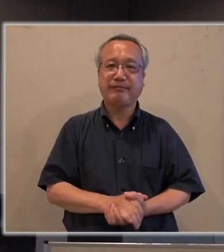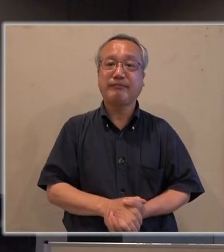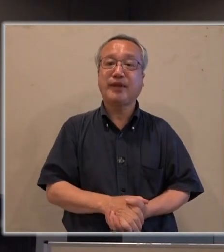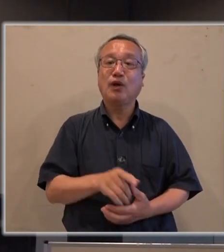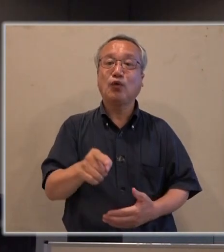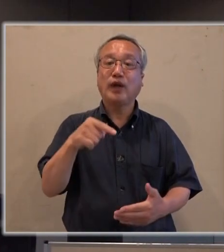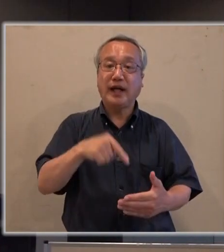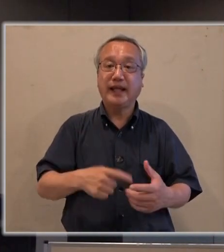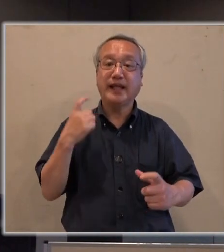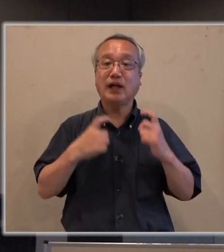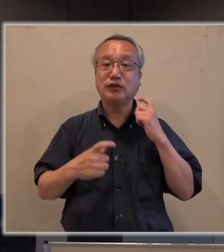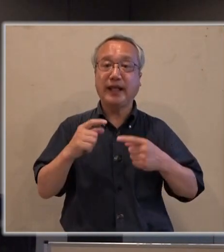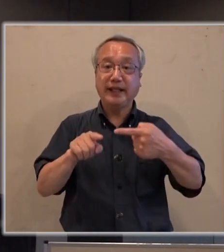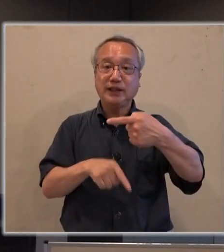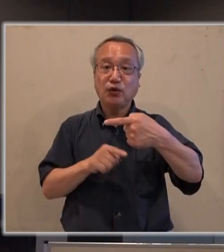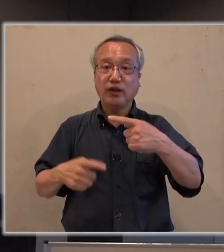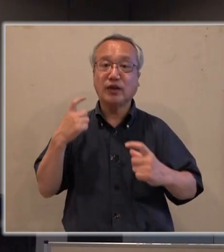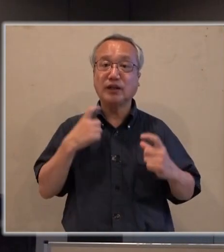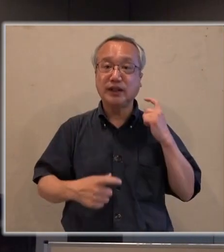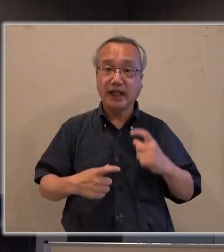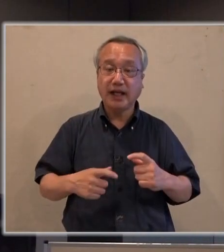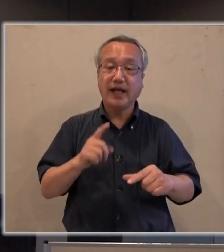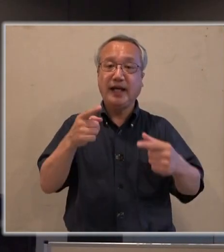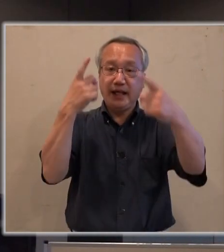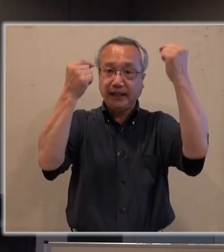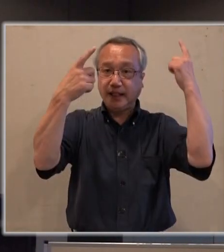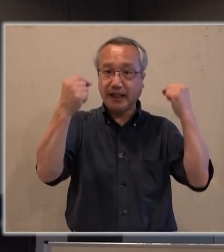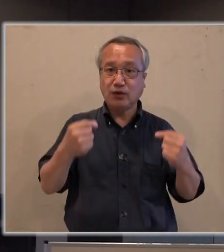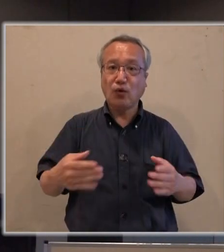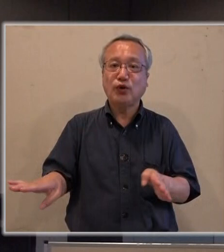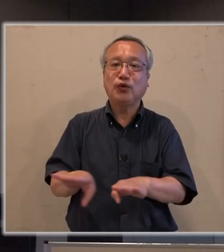な中で学生、一人の学生が大学休学してこ